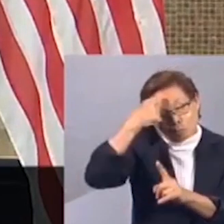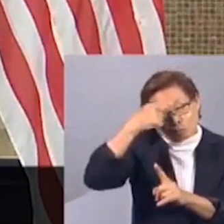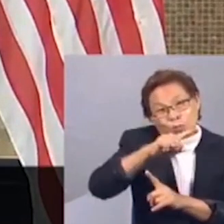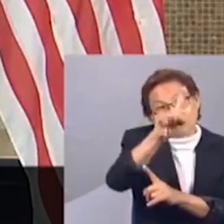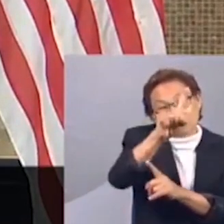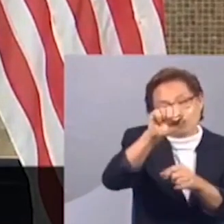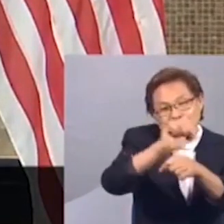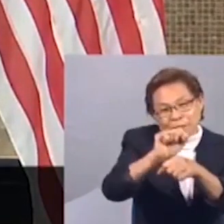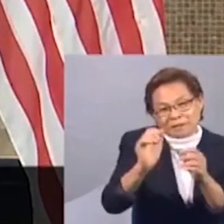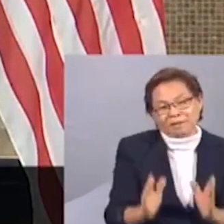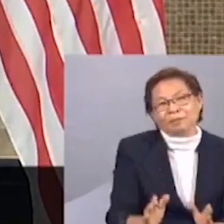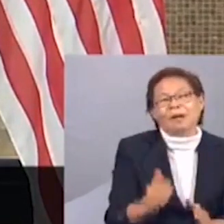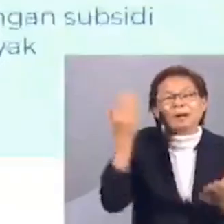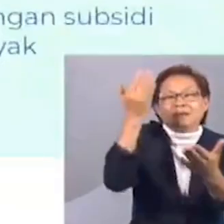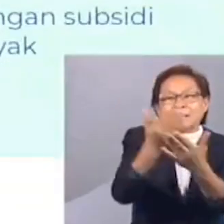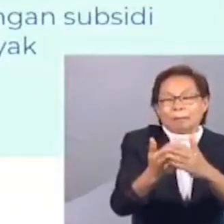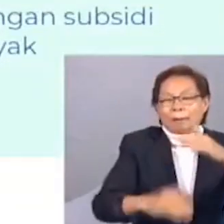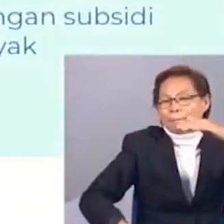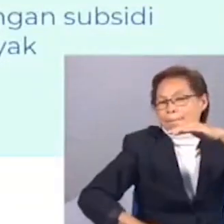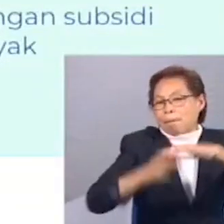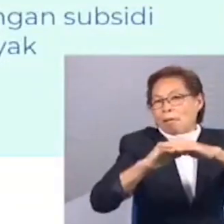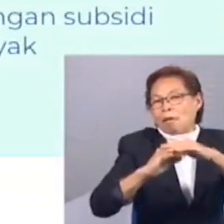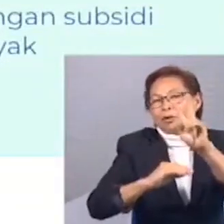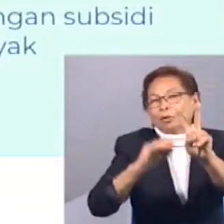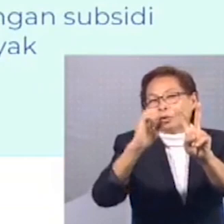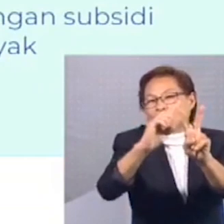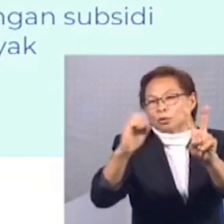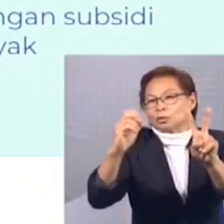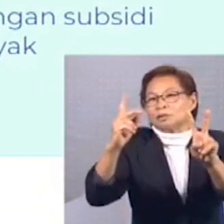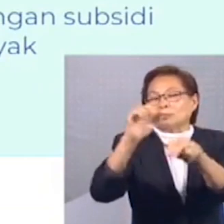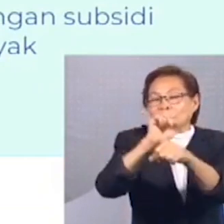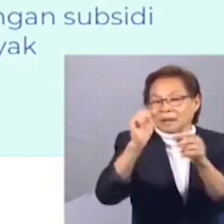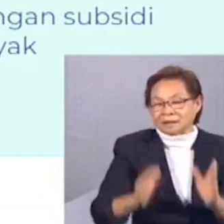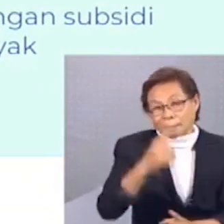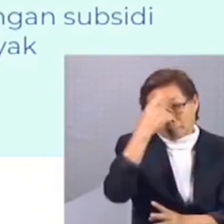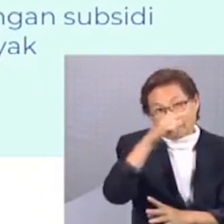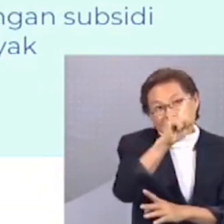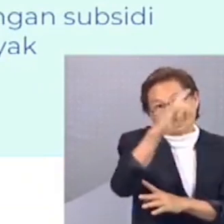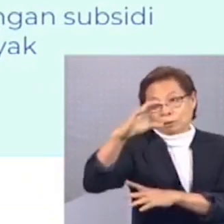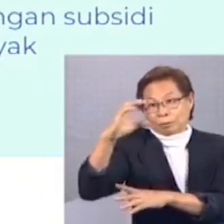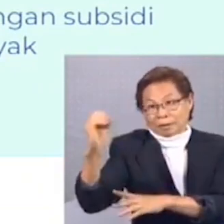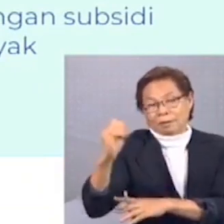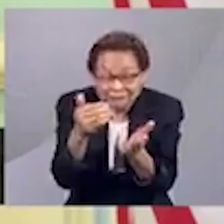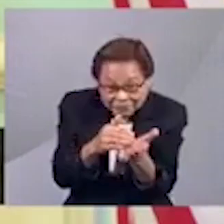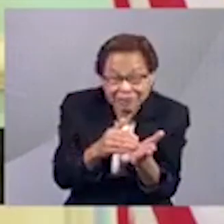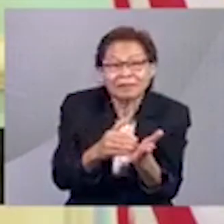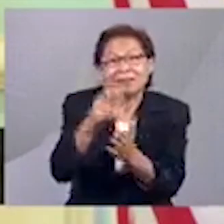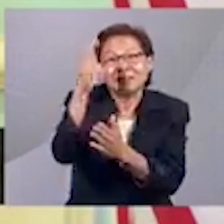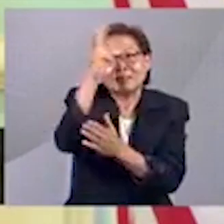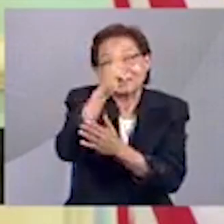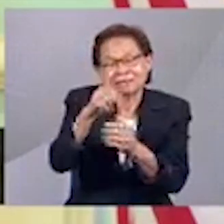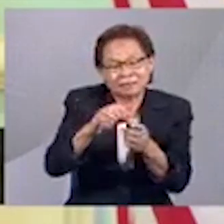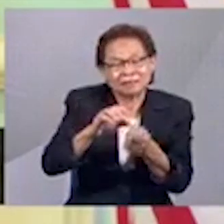Yassin dalam Pertusan Pelan Jana Semula Ekonomi Negara ataupun PENJANA, kerajaan akan